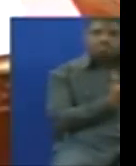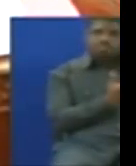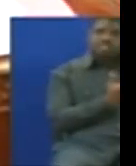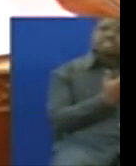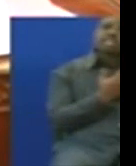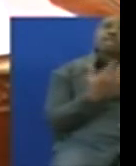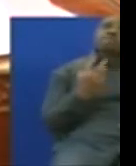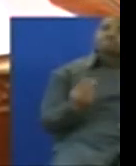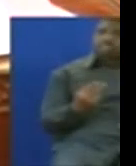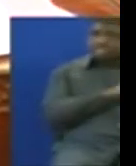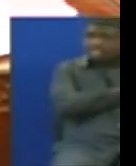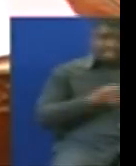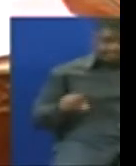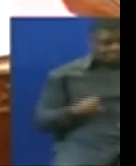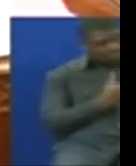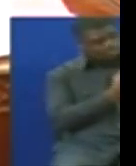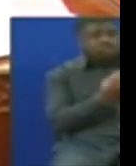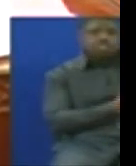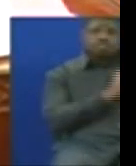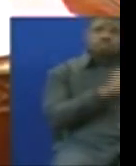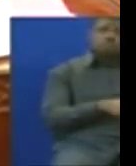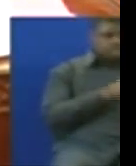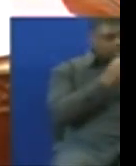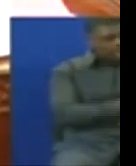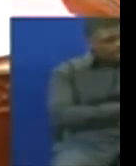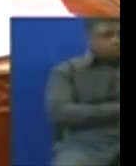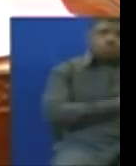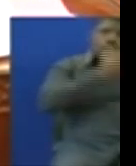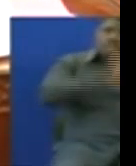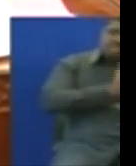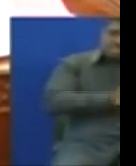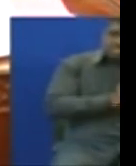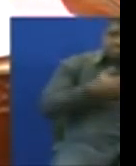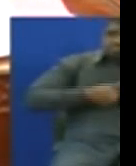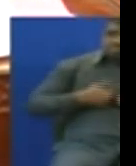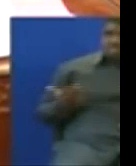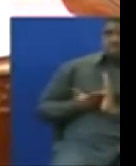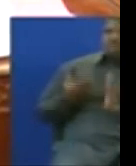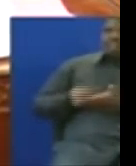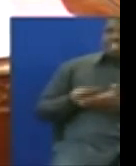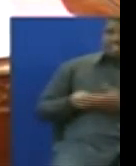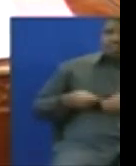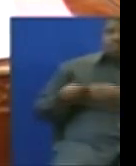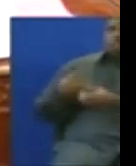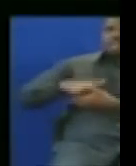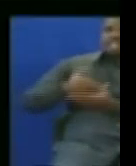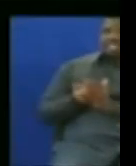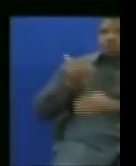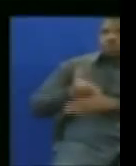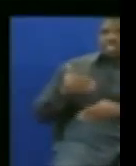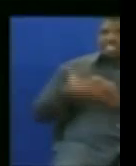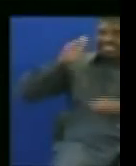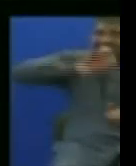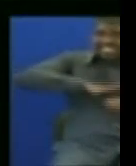1,056 bado ziko katika hatua za kuhakikiwa. Kwa hiyo naweza kuangalia fedha ambayo wanapewa sekta ujenzi ambayo ni nyingi, na fedha